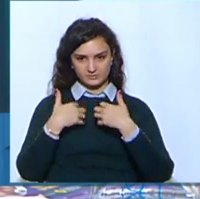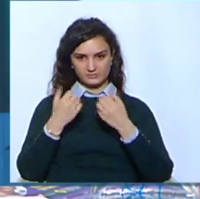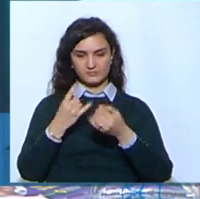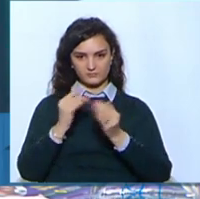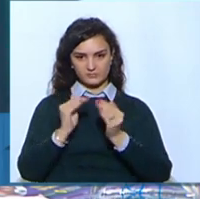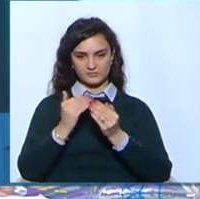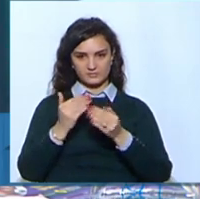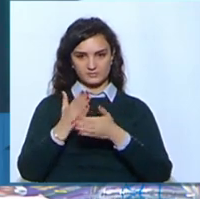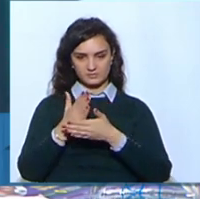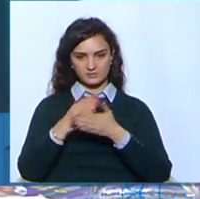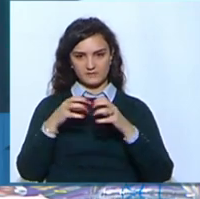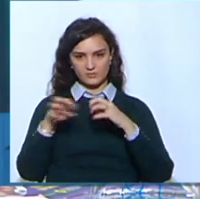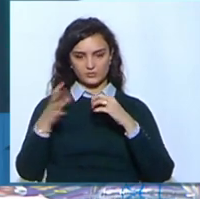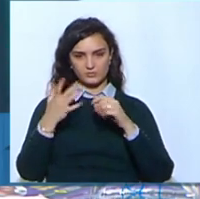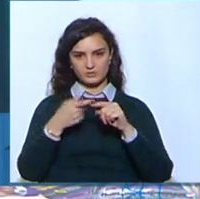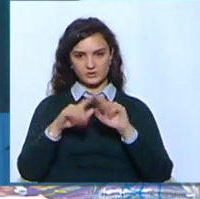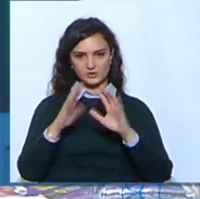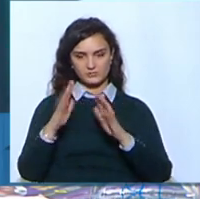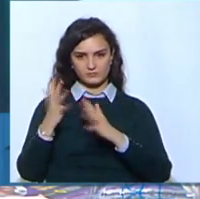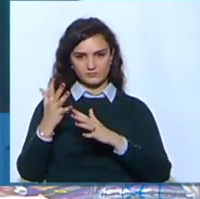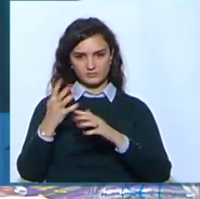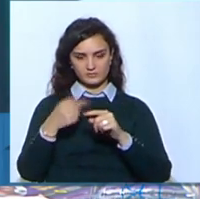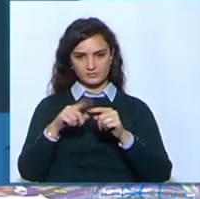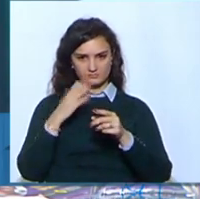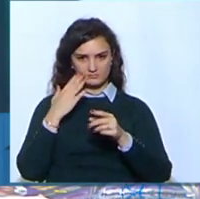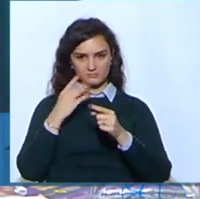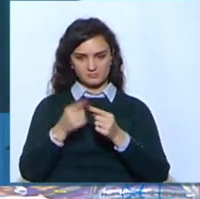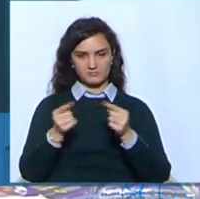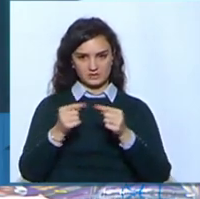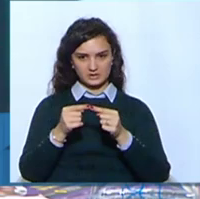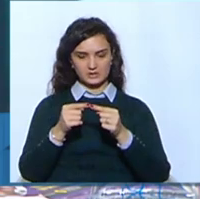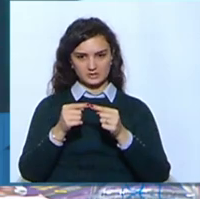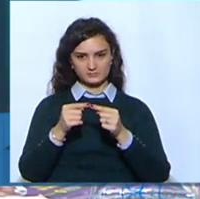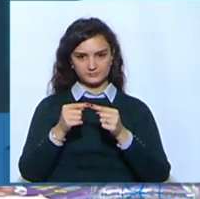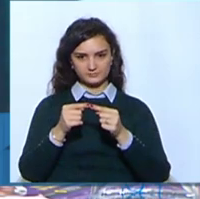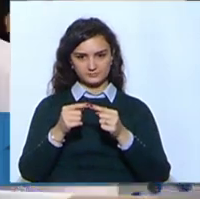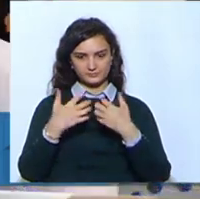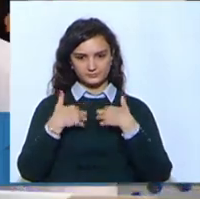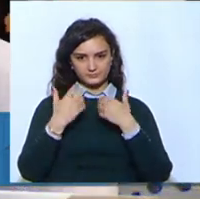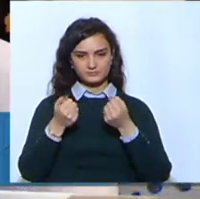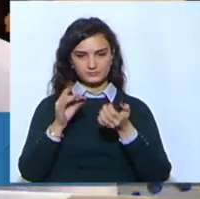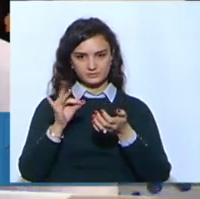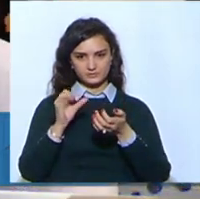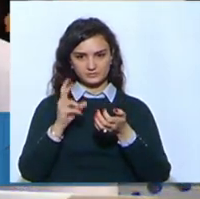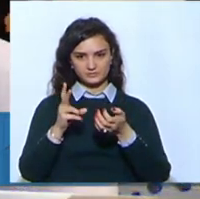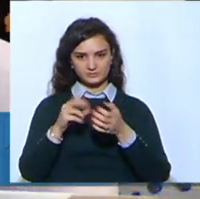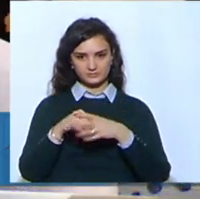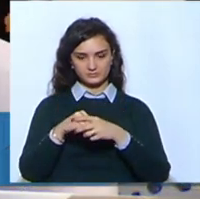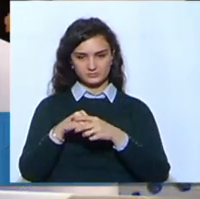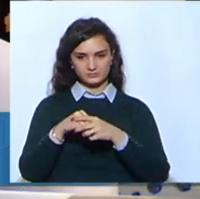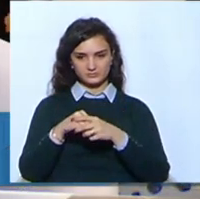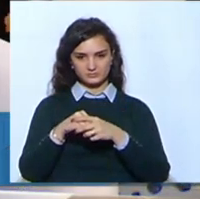დავყოთ სხვადასხვა ინფექციები, რომელთა შემთხვევაშიც მართლაც ექმნება ნაყოფს ჯანმრთელობის რისკი და ამავე დროს ჩვენ